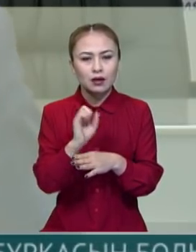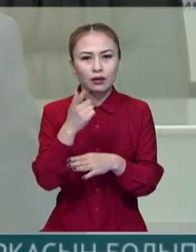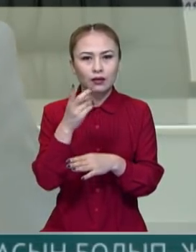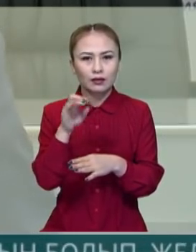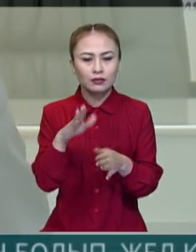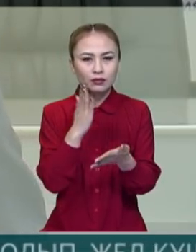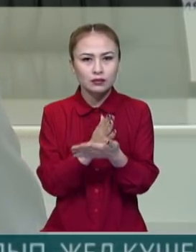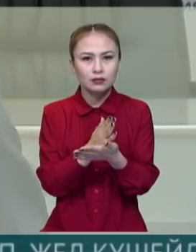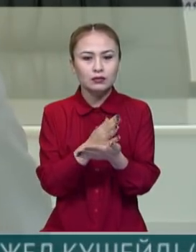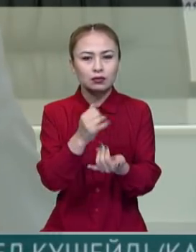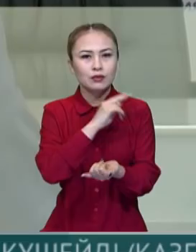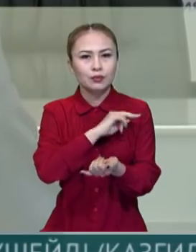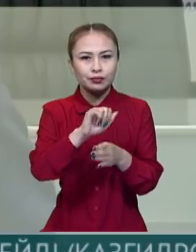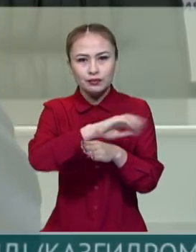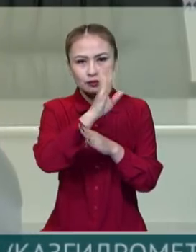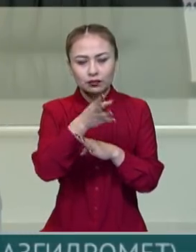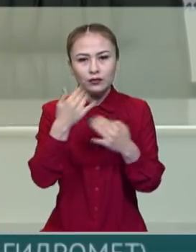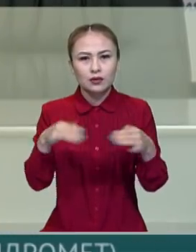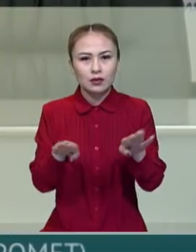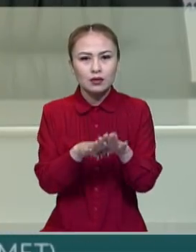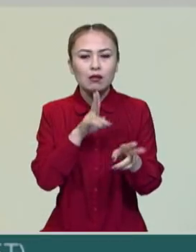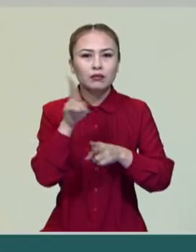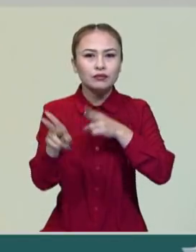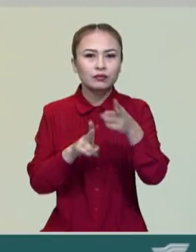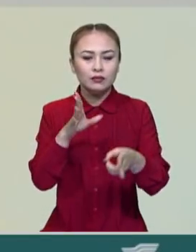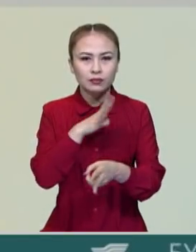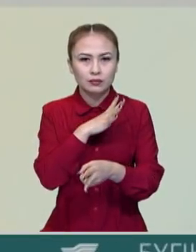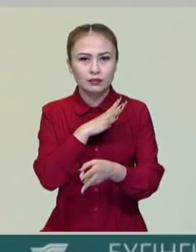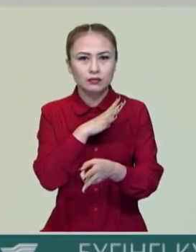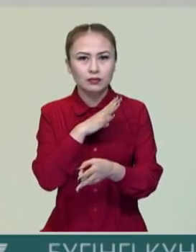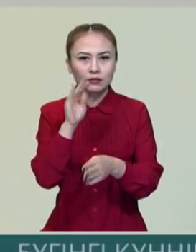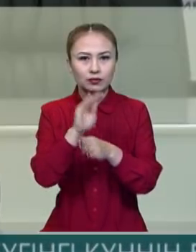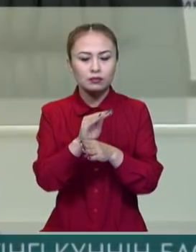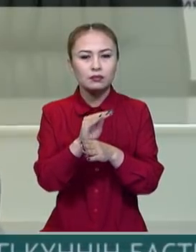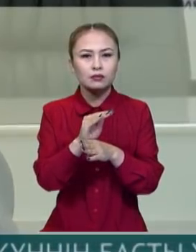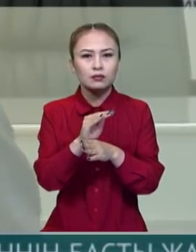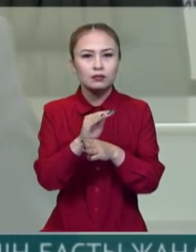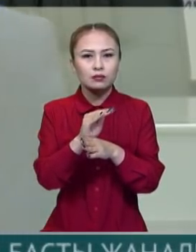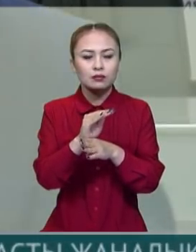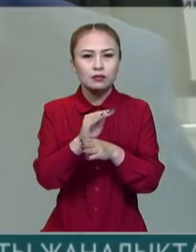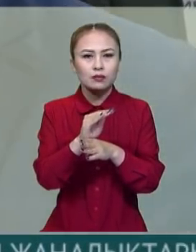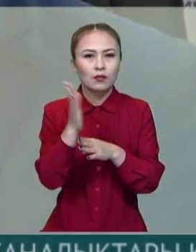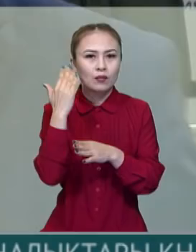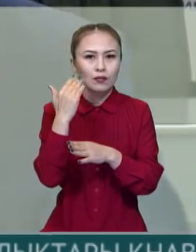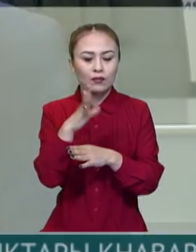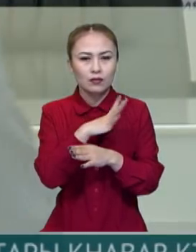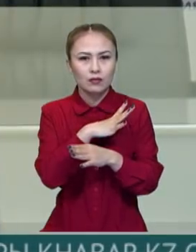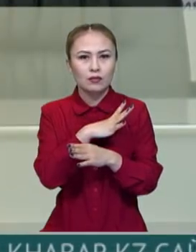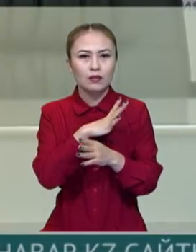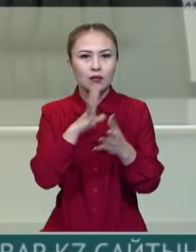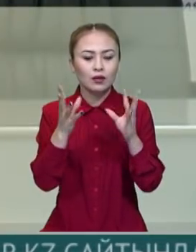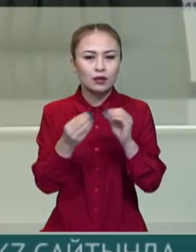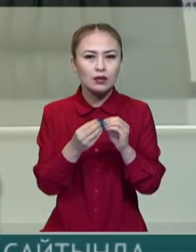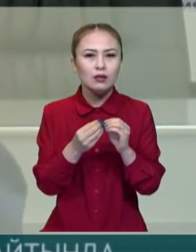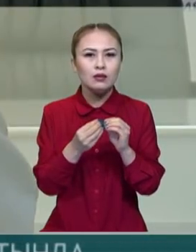агенттіктер бар, жұмыспен қамту, соларға өтініш берілді. Сонымен қатар талаптарды оңайлатылды. Бұрын жаңа тек